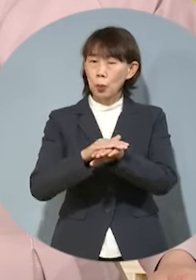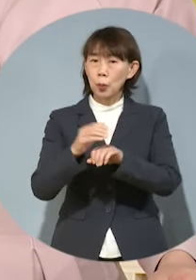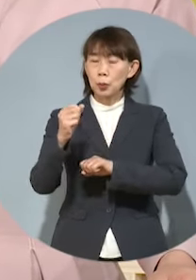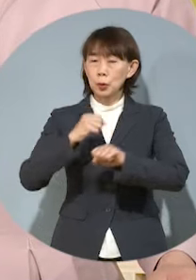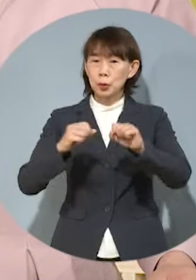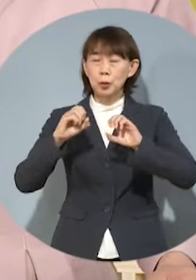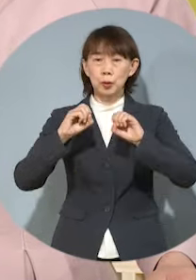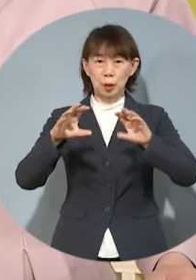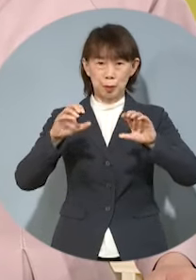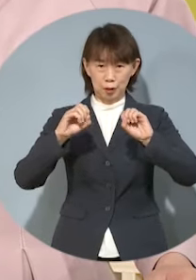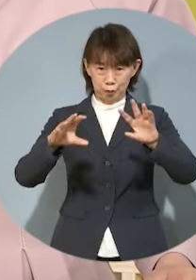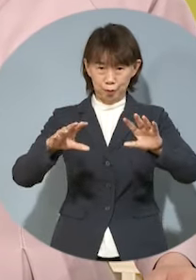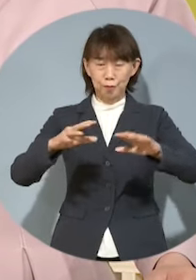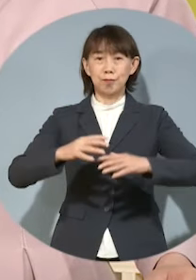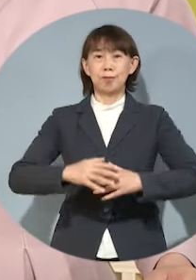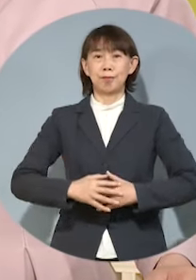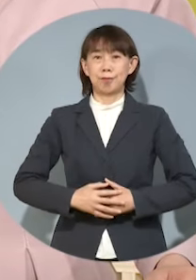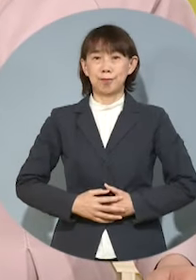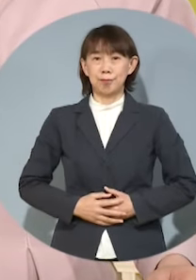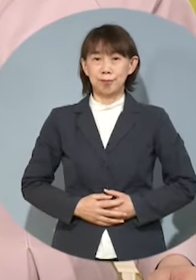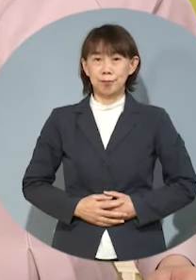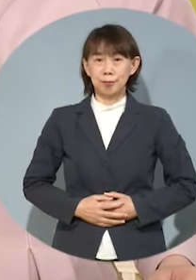を呼びかけます。